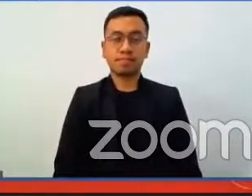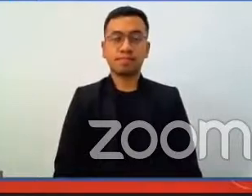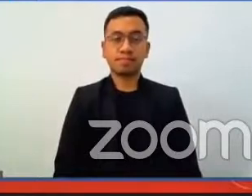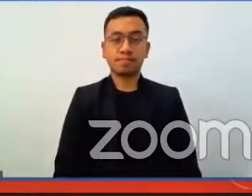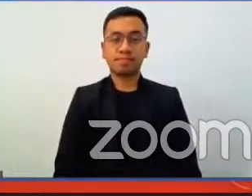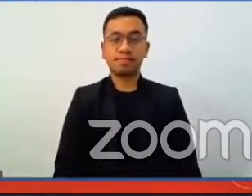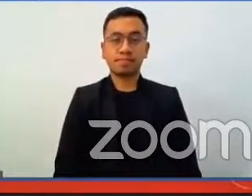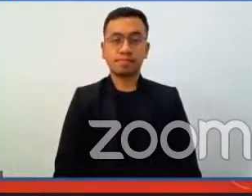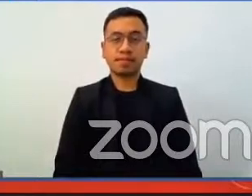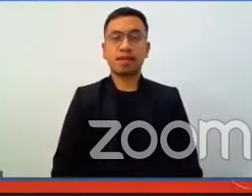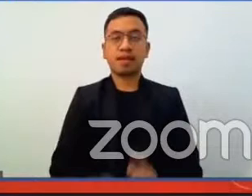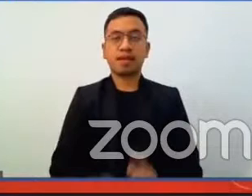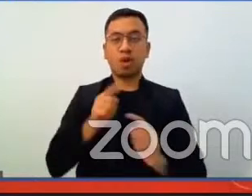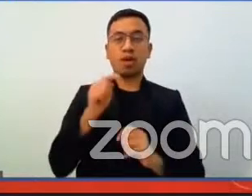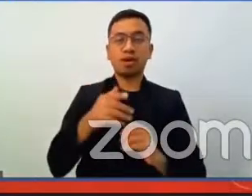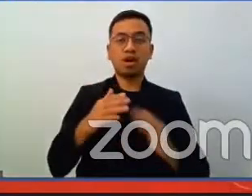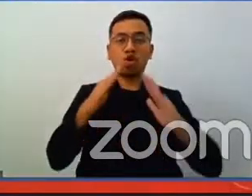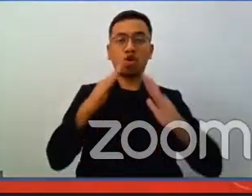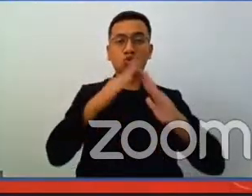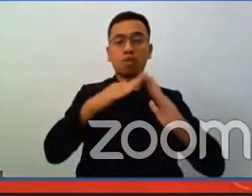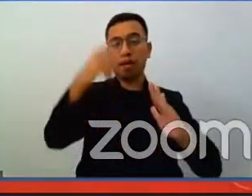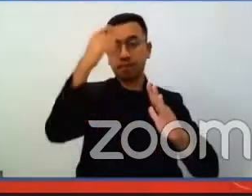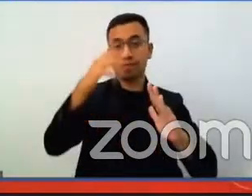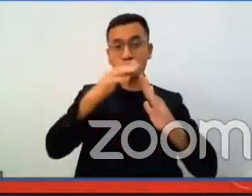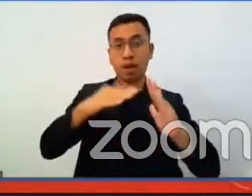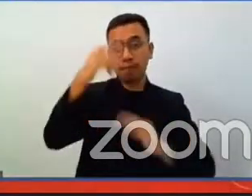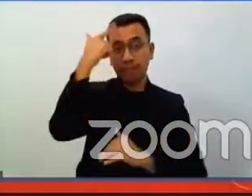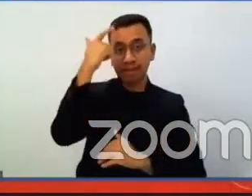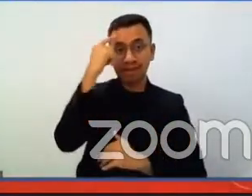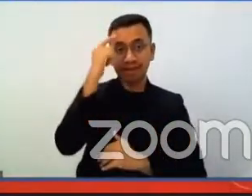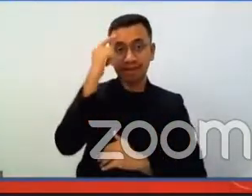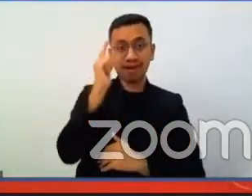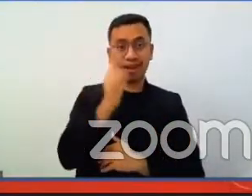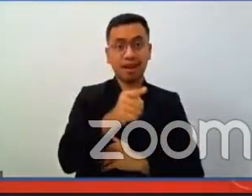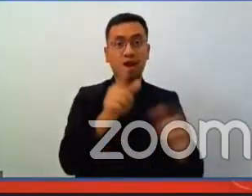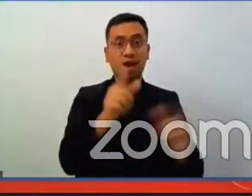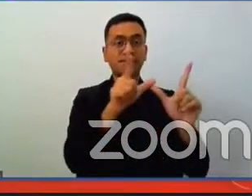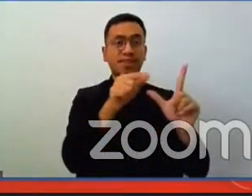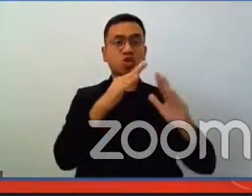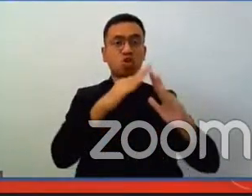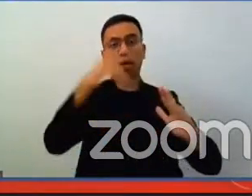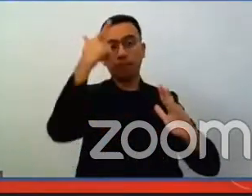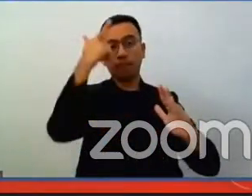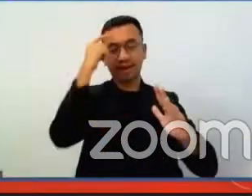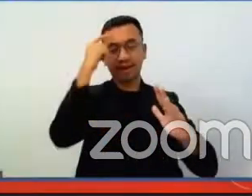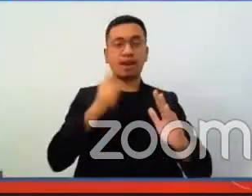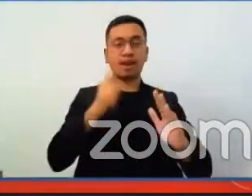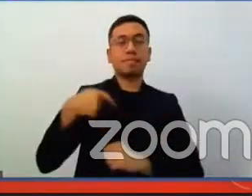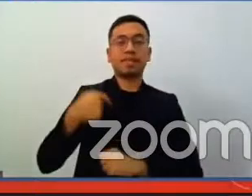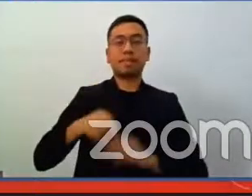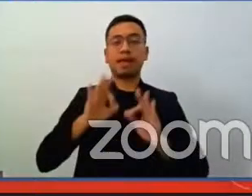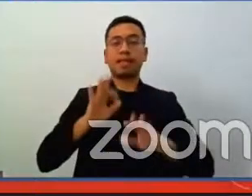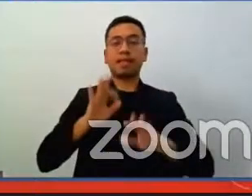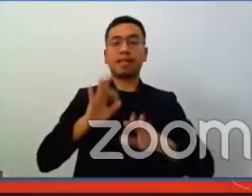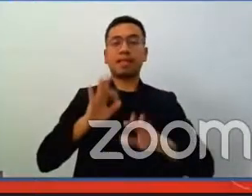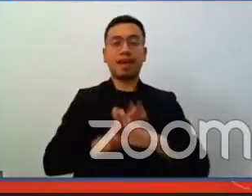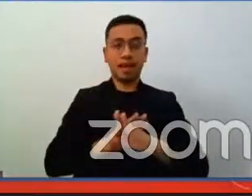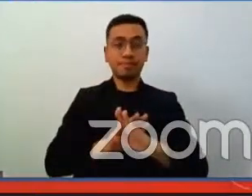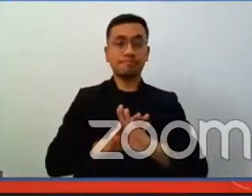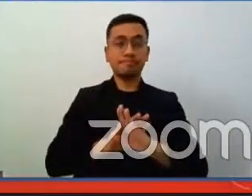dengan adanya rumah belajar yang dikembangkan oleh